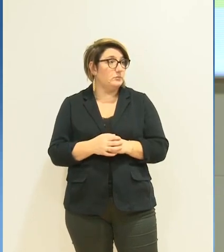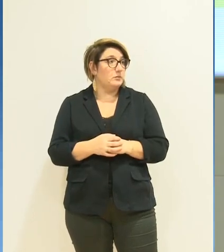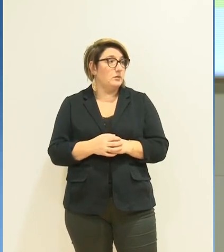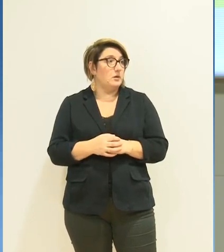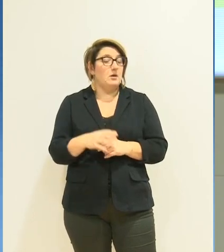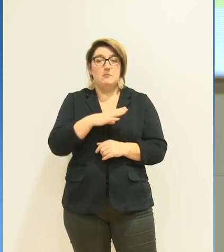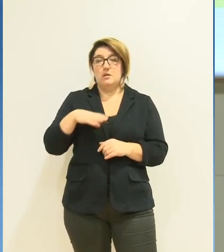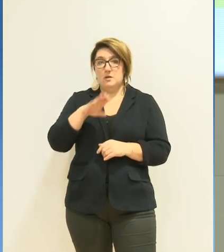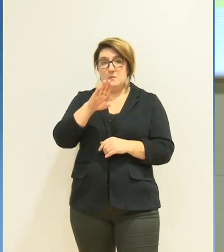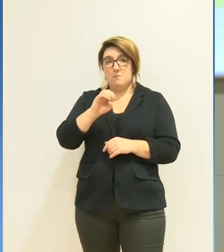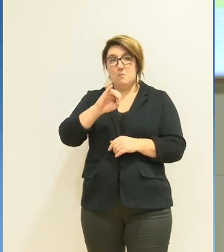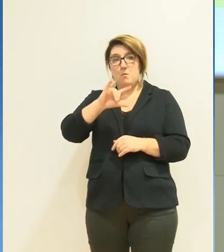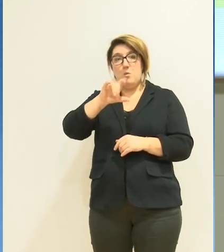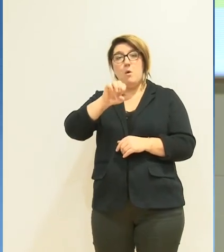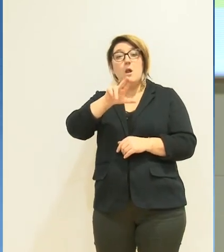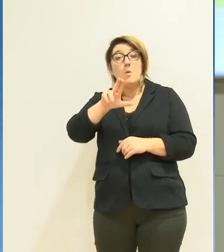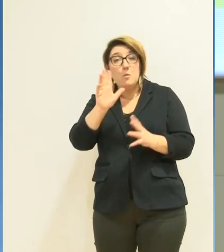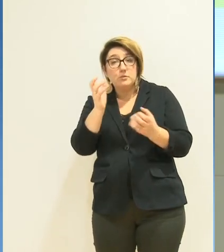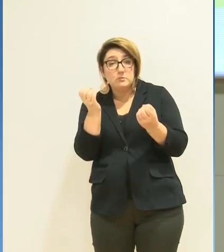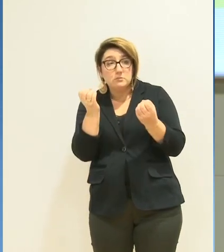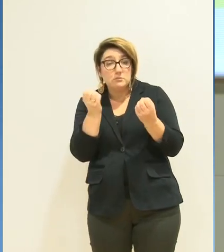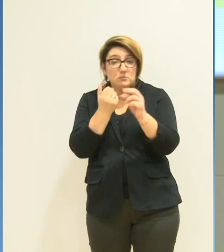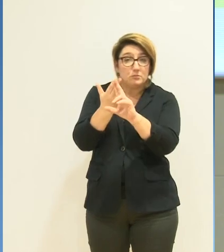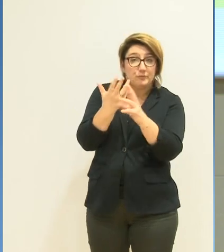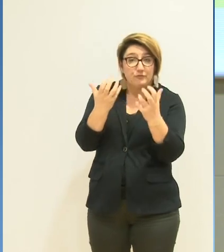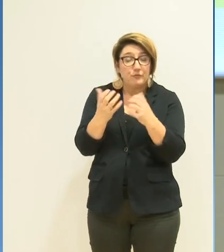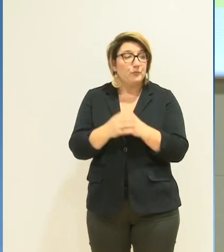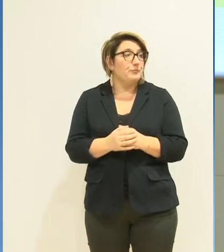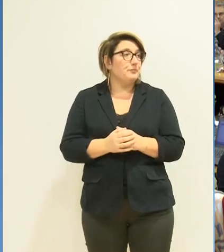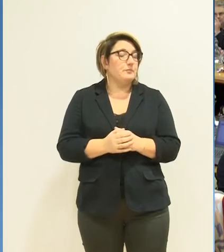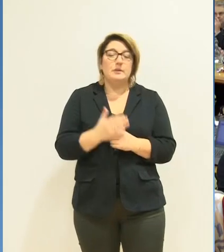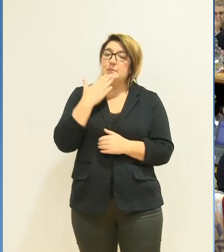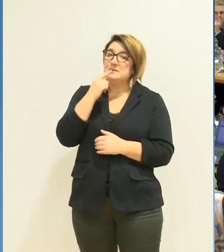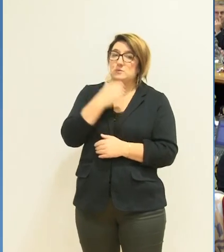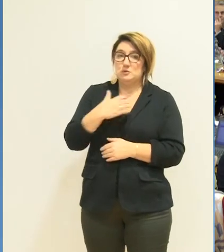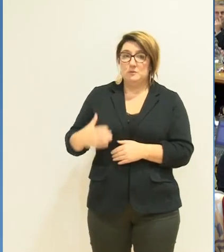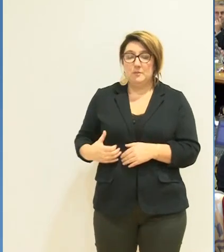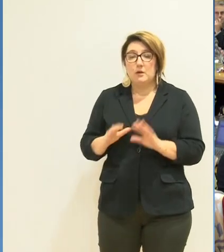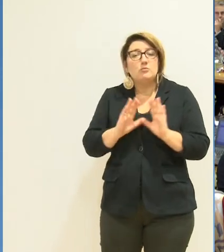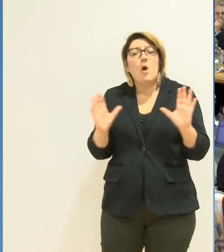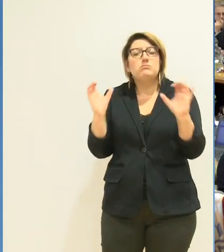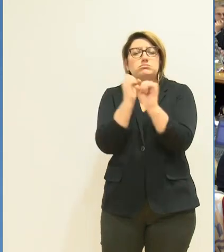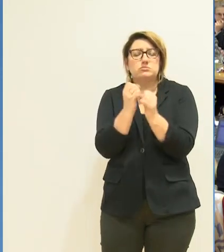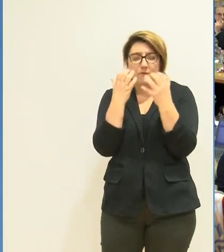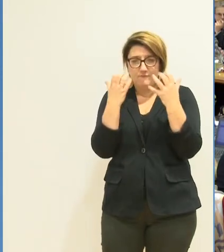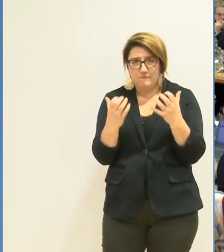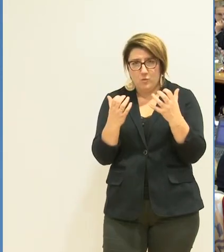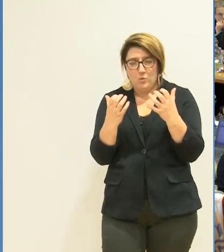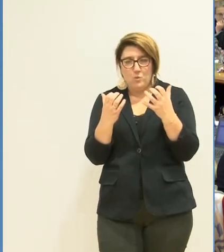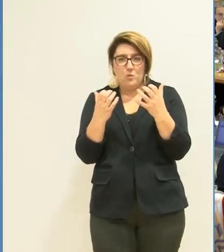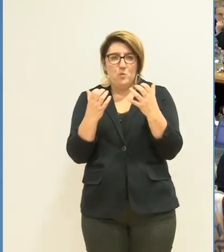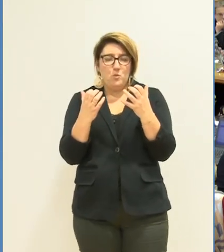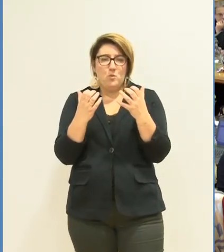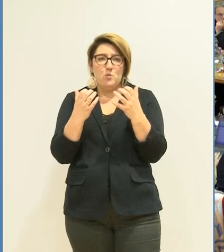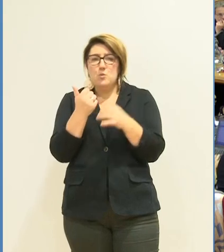voilà mes réactions conclusive merci monsieur le maire c'est tout simplement pour rectifier